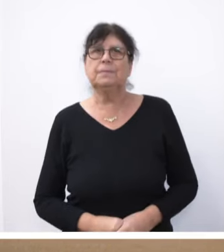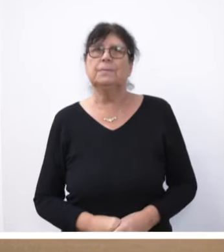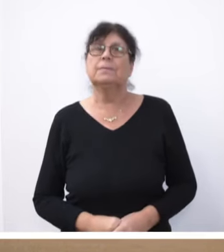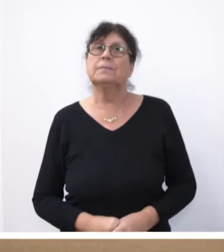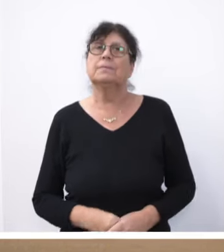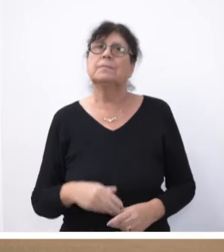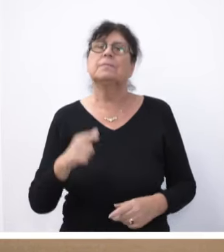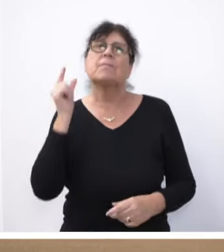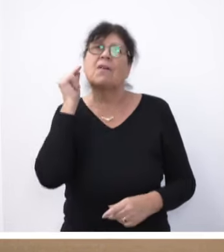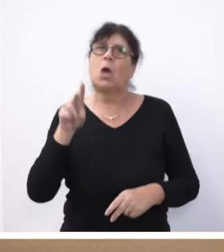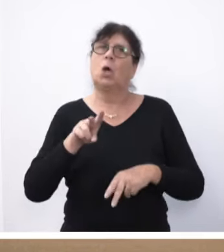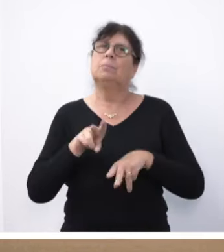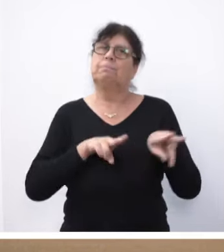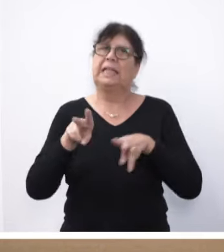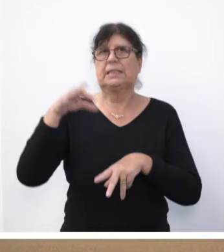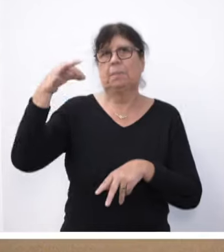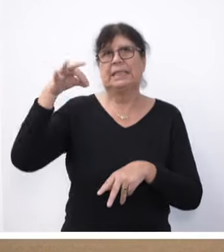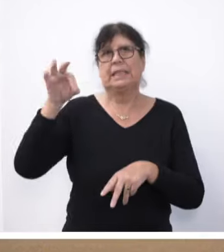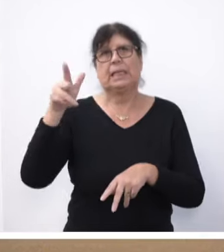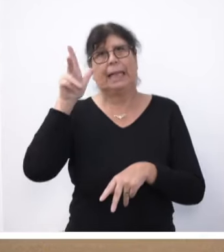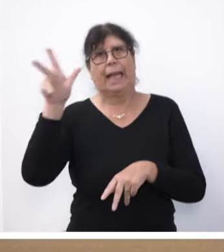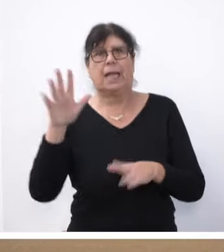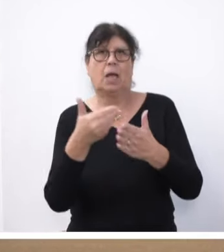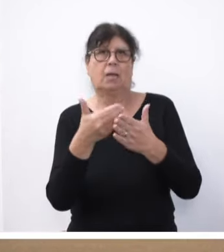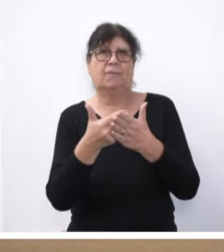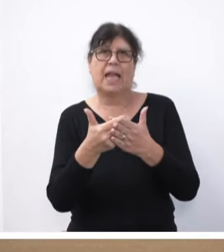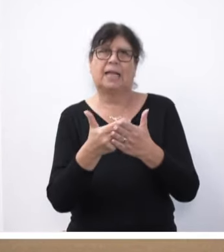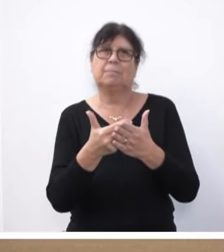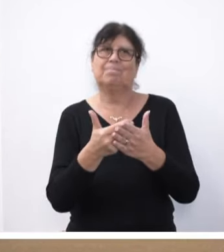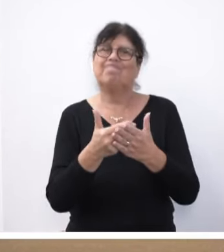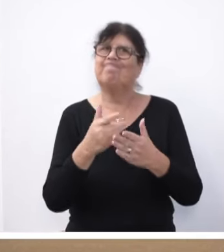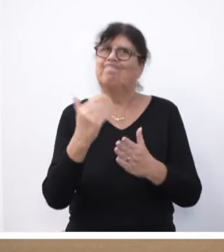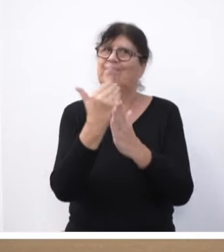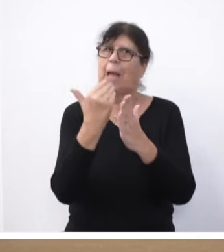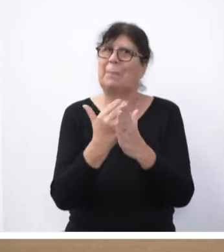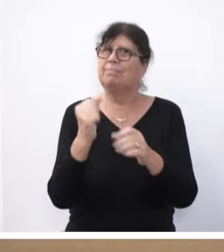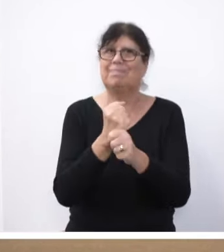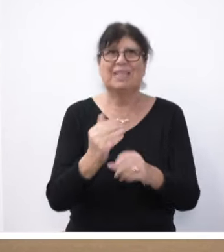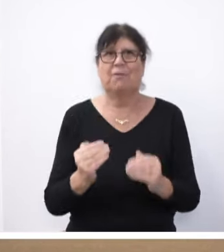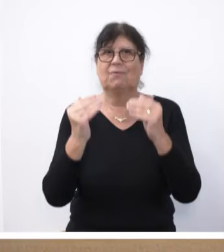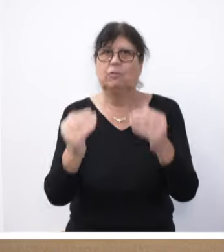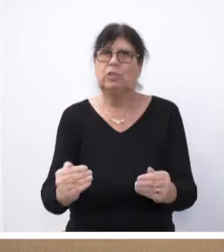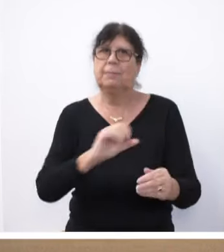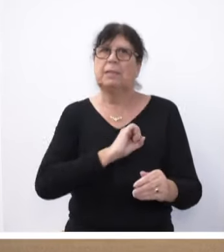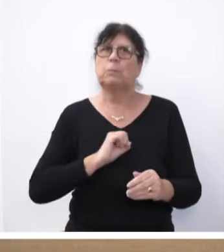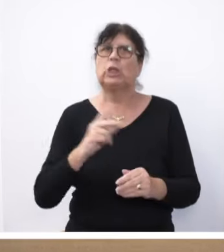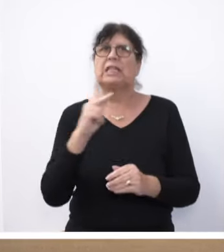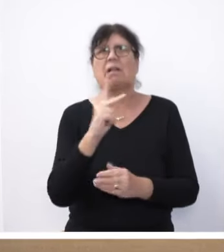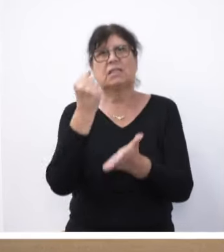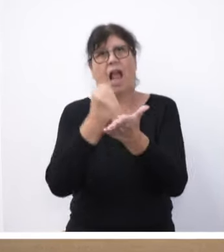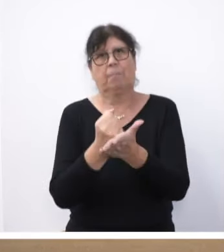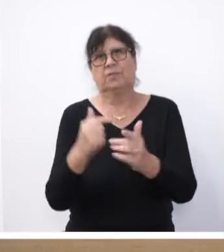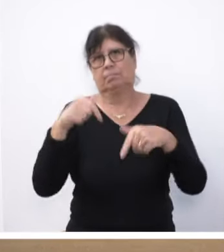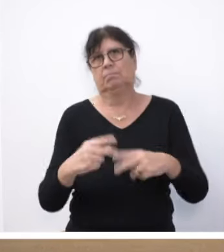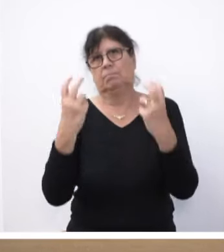Frau Ministerpräsidentin Anke Rehlinger ist aufgrund eines unaufschiebbaren Termins im Bundeskanzleramt für die heutige Sitzung